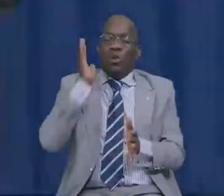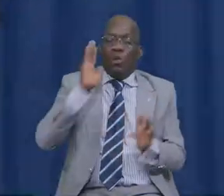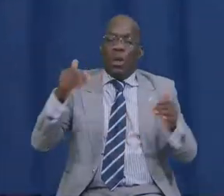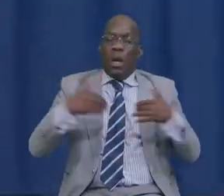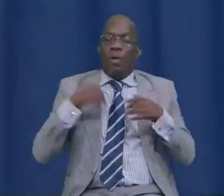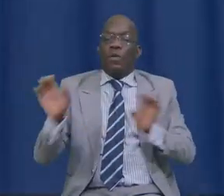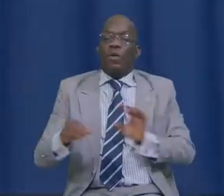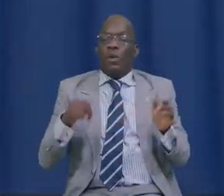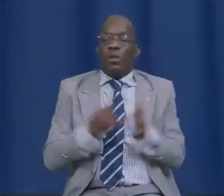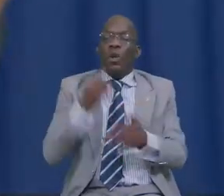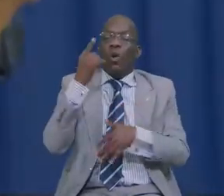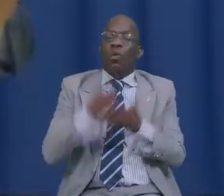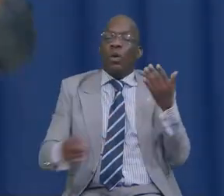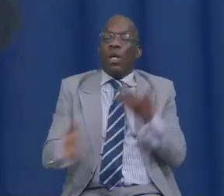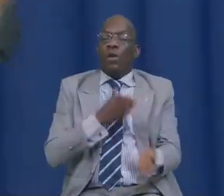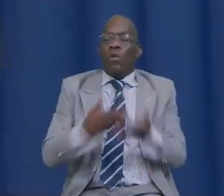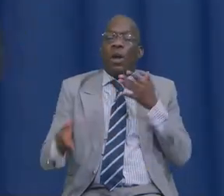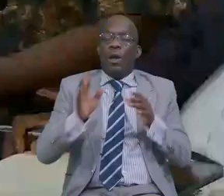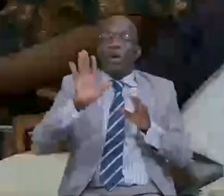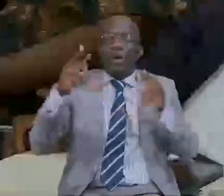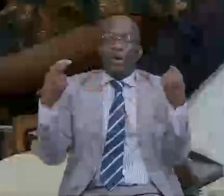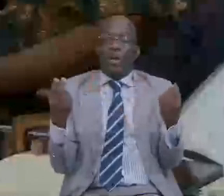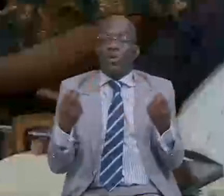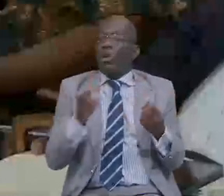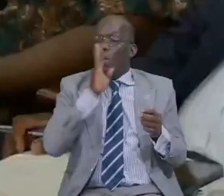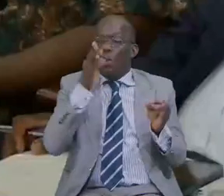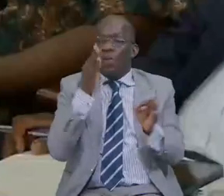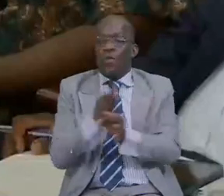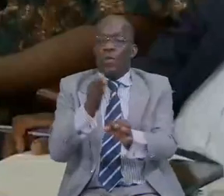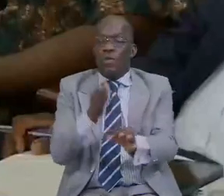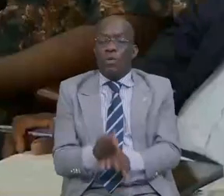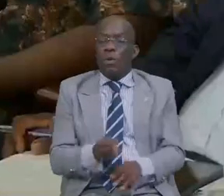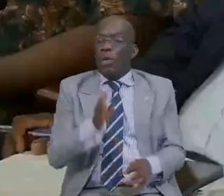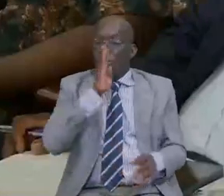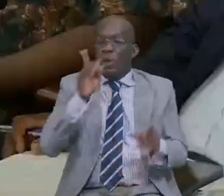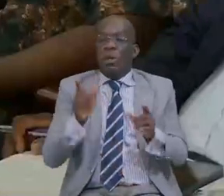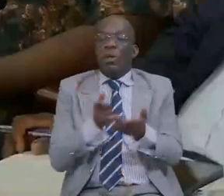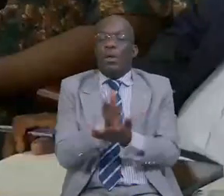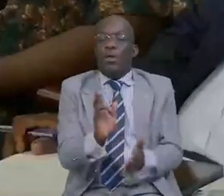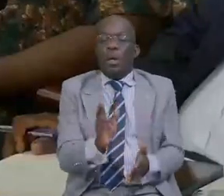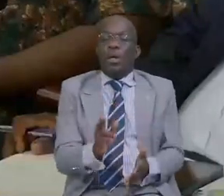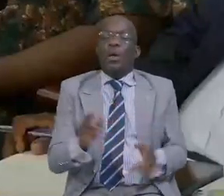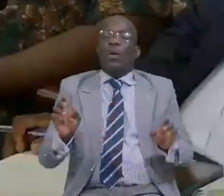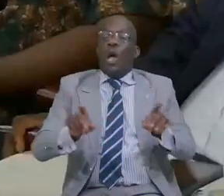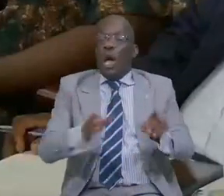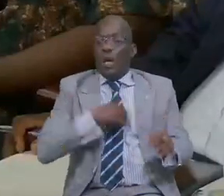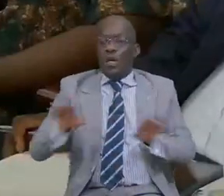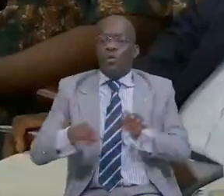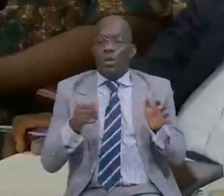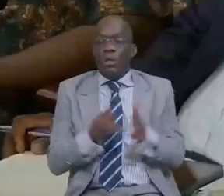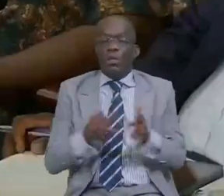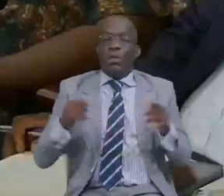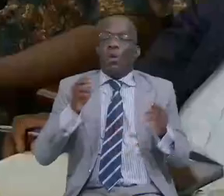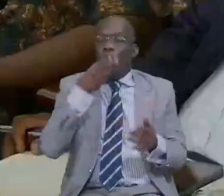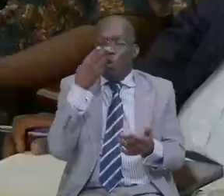soit ton titre. Sois fidèle, loyal, sois donc laborieux et fais le bien, mais comprends aussi,